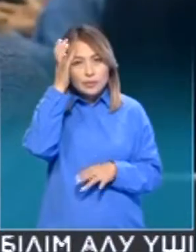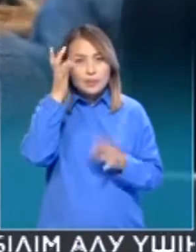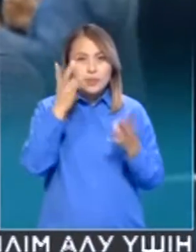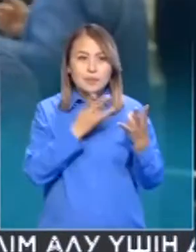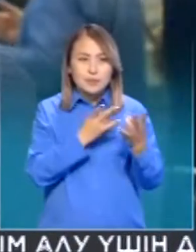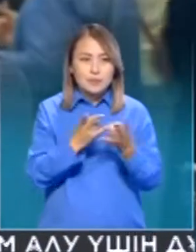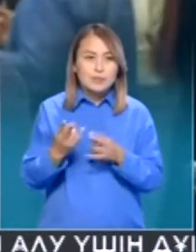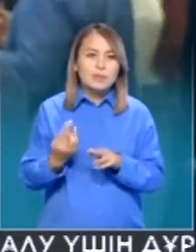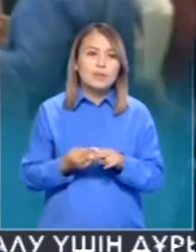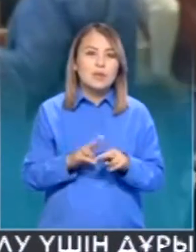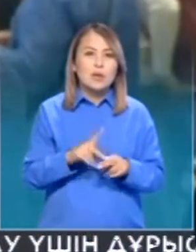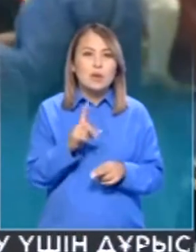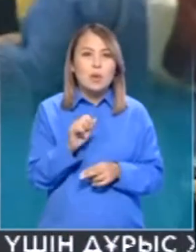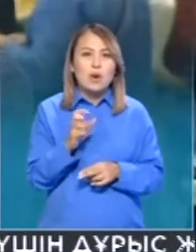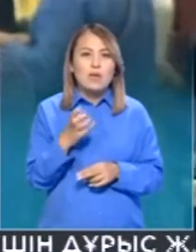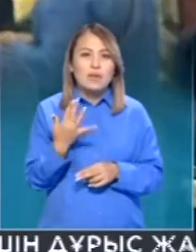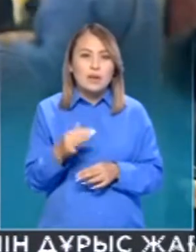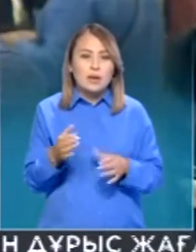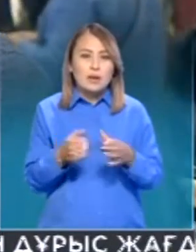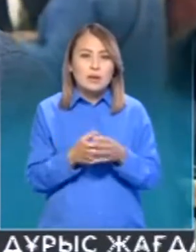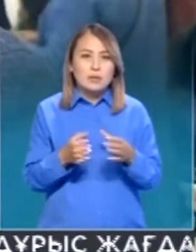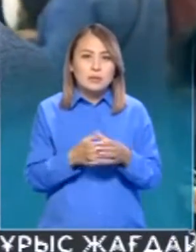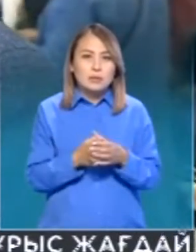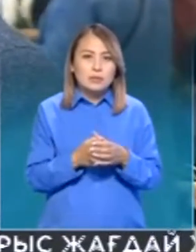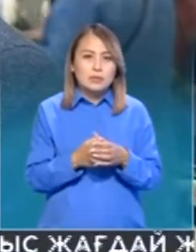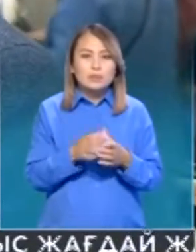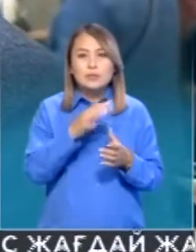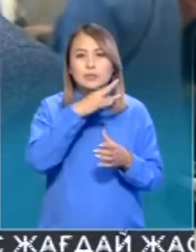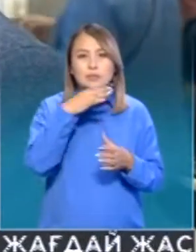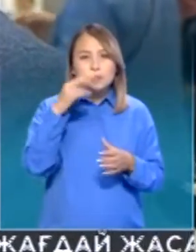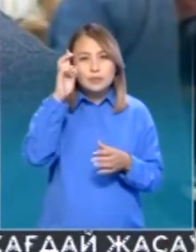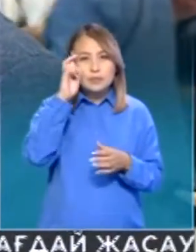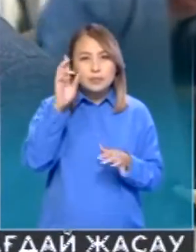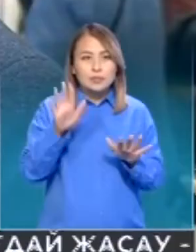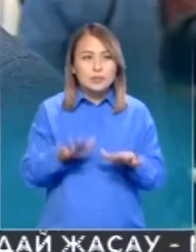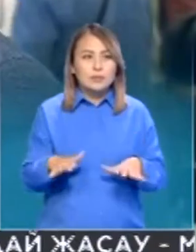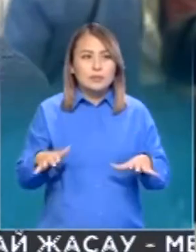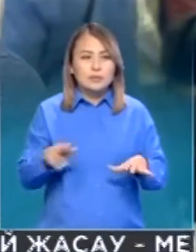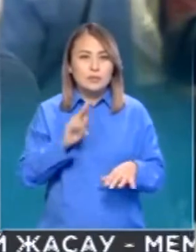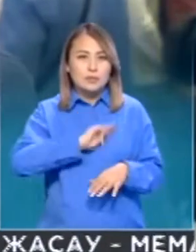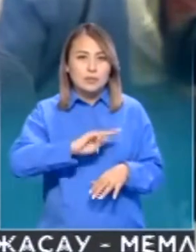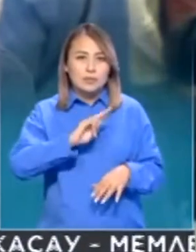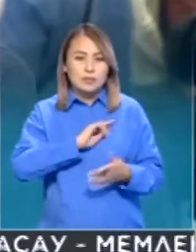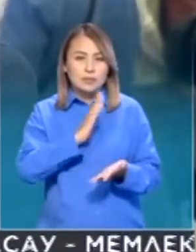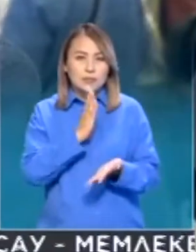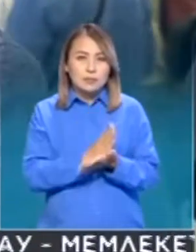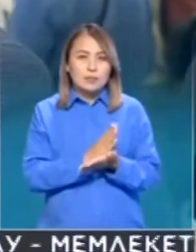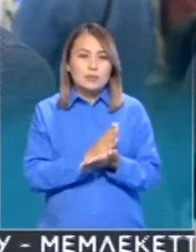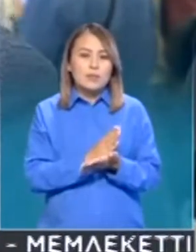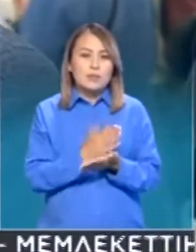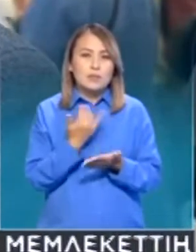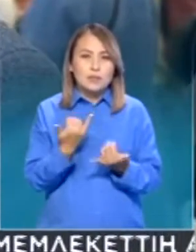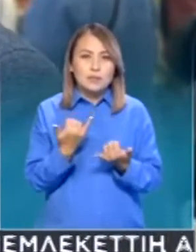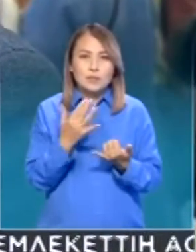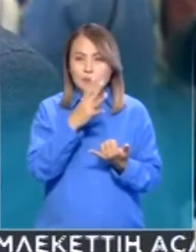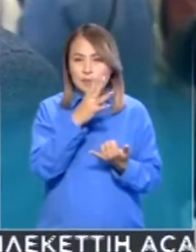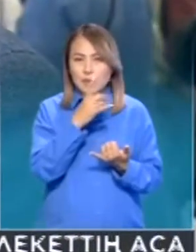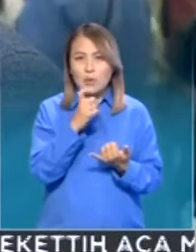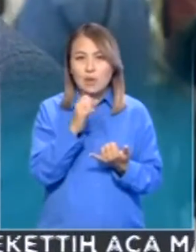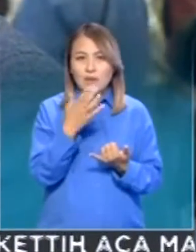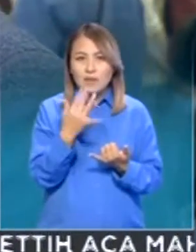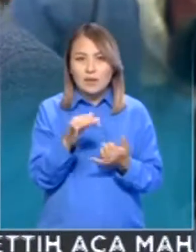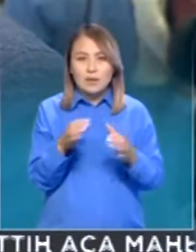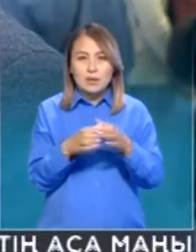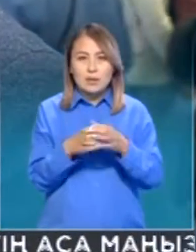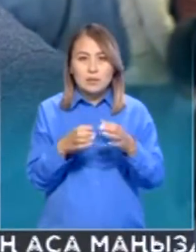керек етеді. Сондықтан Huawei компаниясы 5G-ді біраз жылдан бері осы жұмыс істеп келді. Сондықтан бүгінгі таңда Huawei